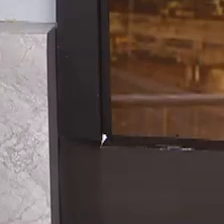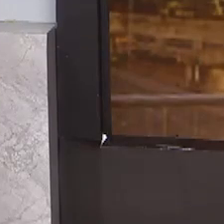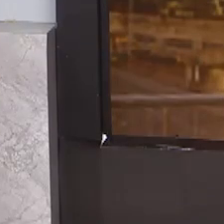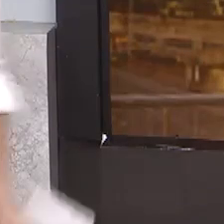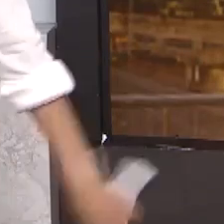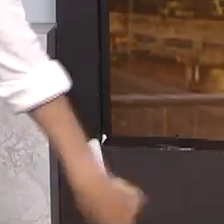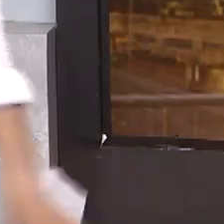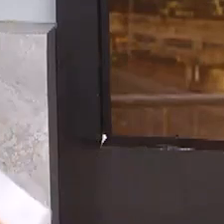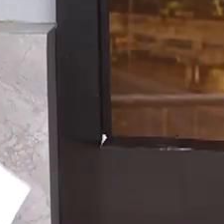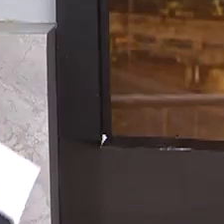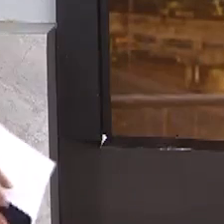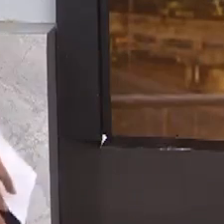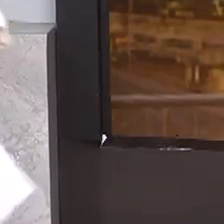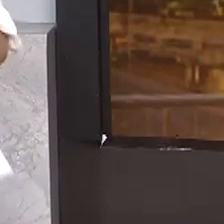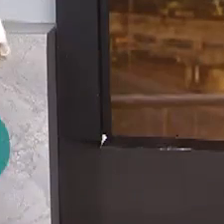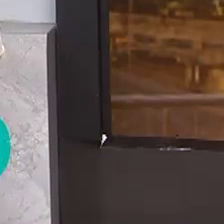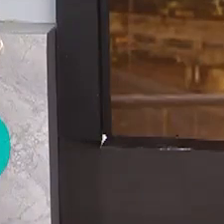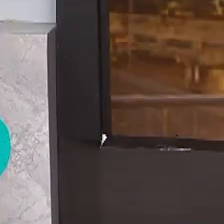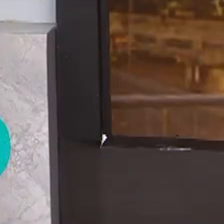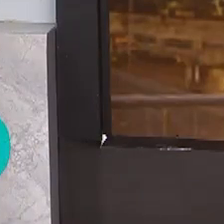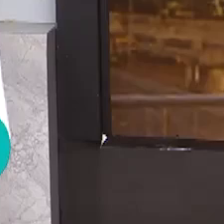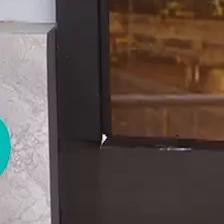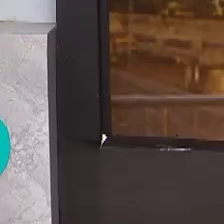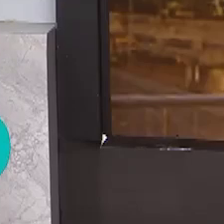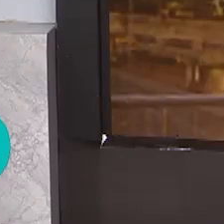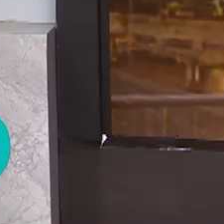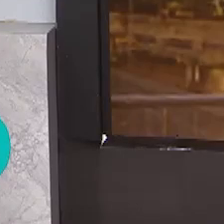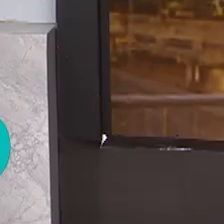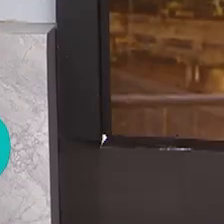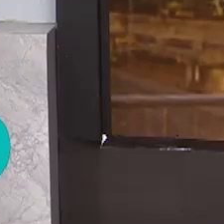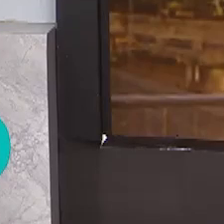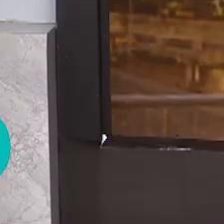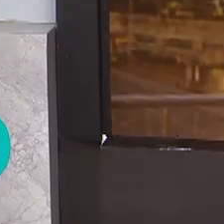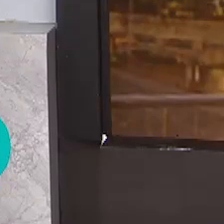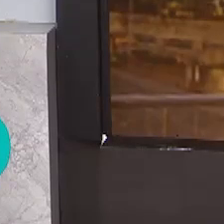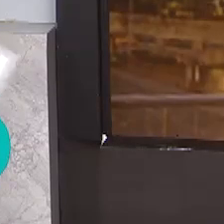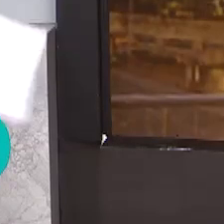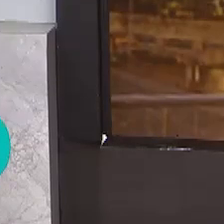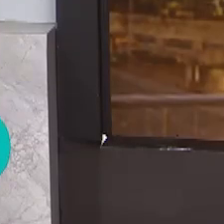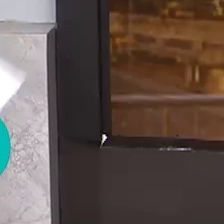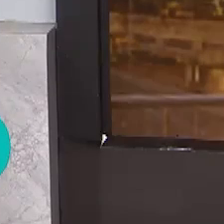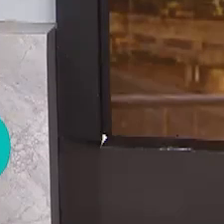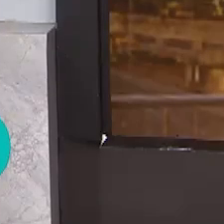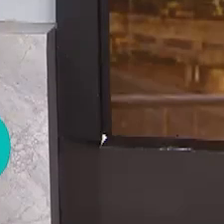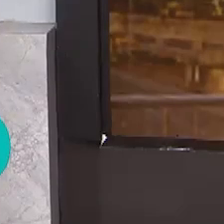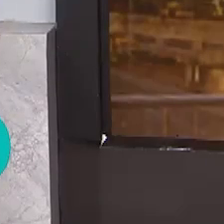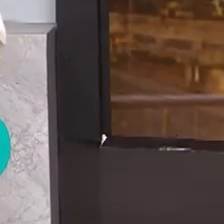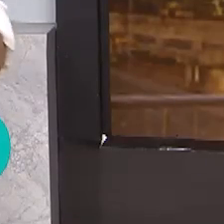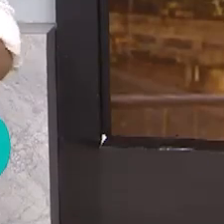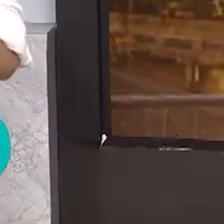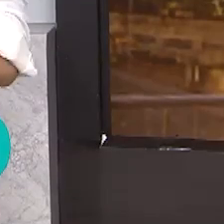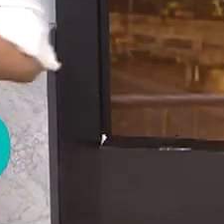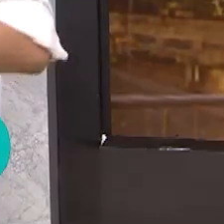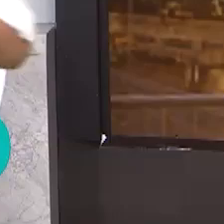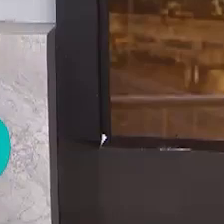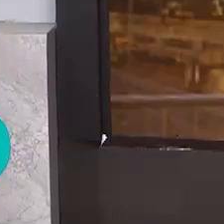022480068ค่ะ คือที่ให้โทรมาไม่ได้โทรมาจีบลิตา ไม ่นะฮะไม่ได้โทรมาอวยพรให้ผมหรืออะไรอย่างใด คนรับสายเนี่ยจะอายุเท่าๆกับ